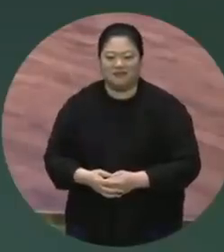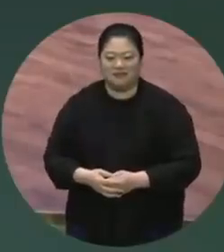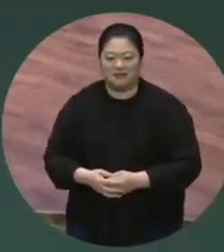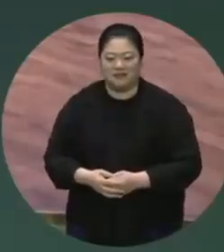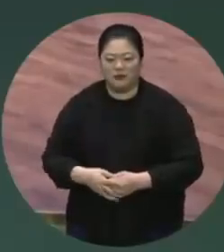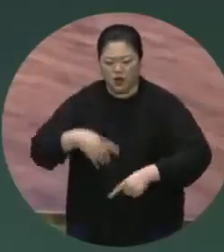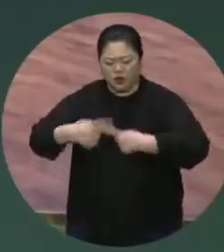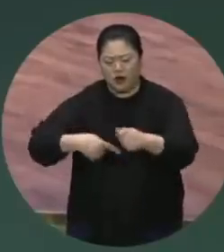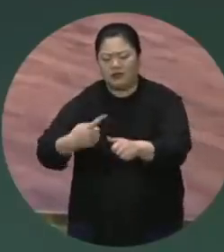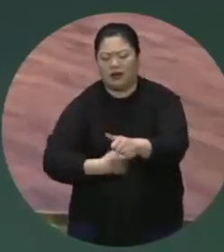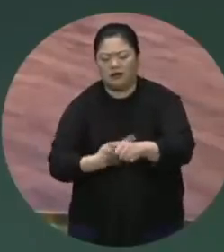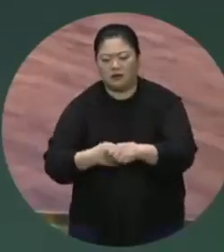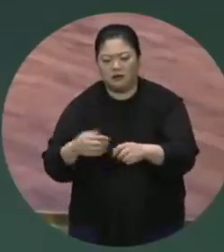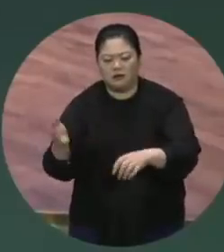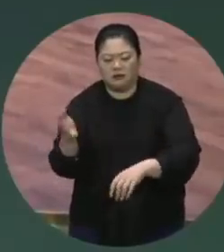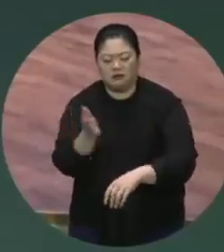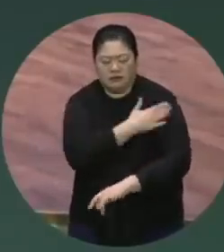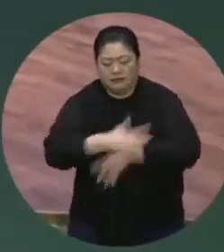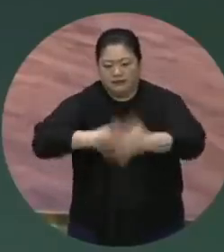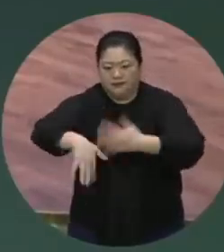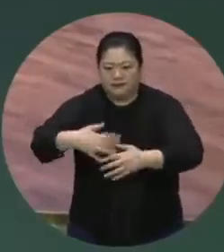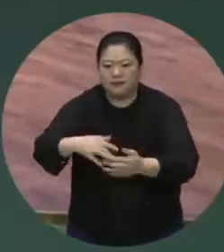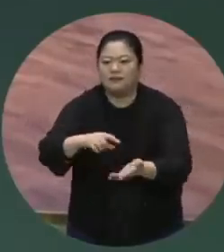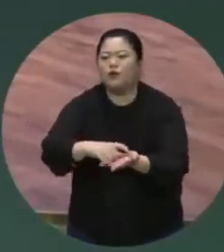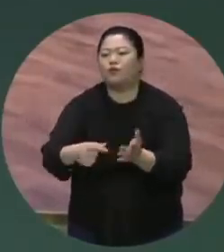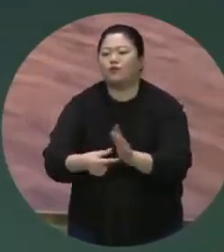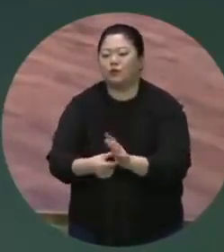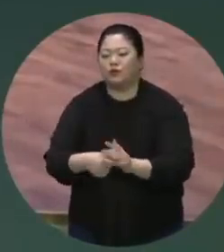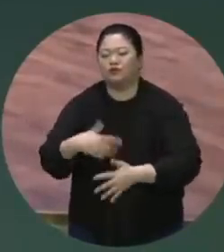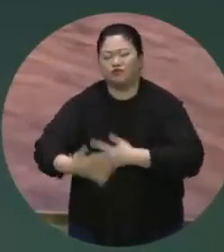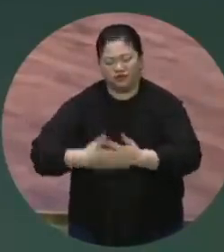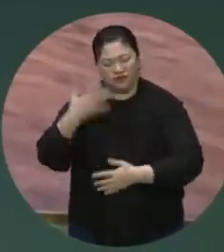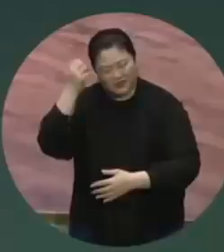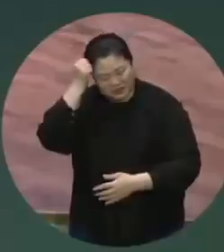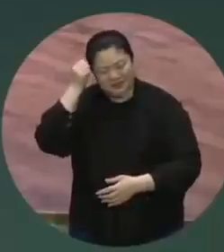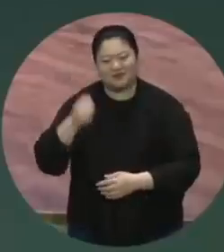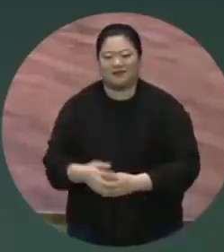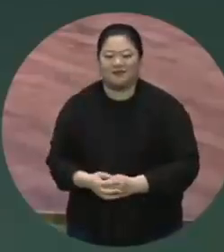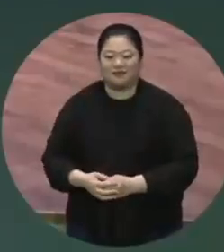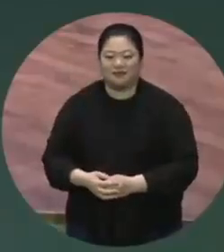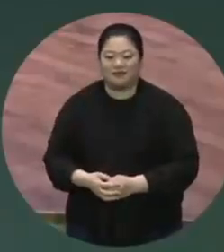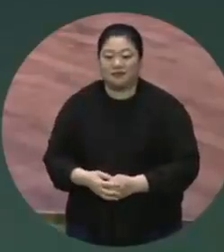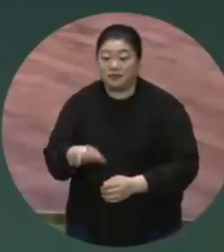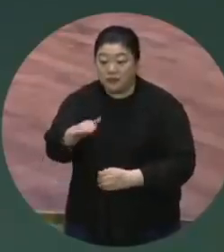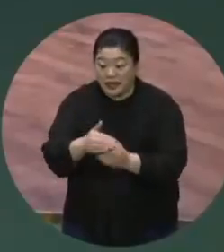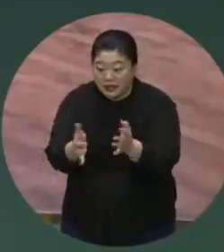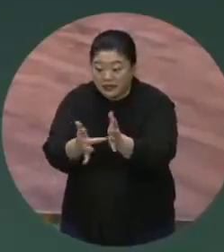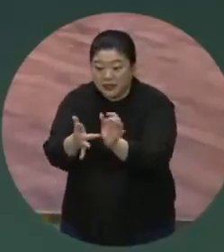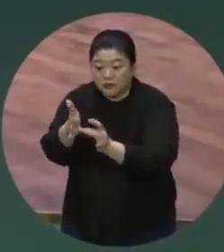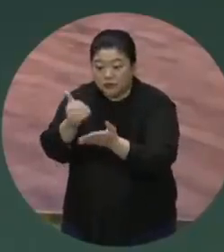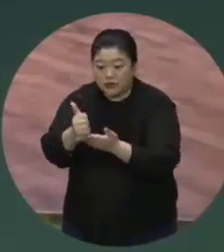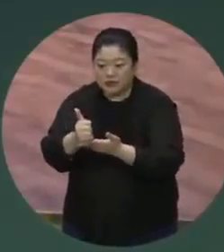나와요. 자, 예수 그리스도가 낮아졌는데 어느 정도 낮아졌냐? 죽기까지.